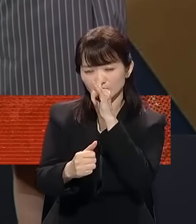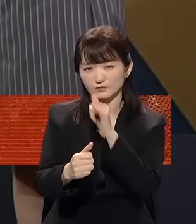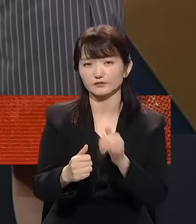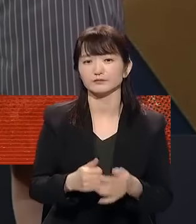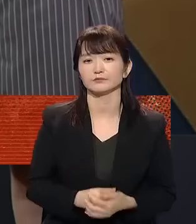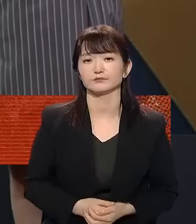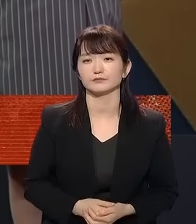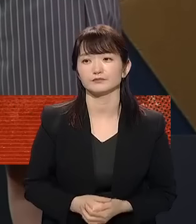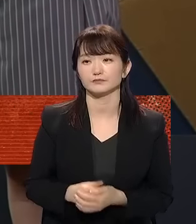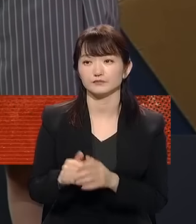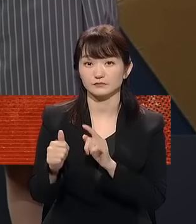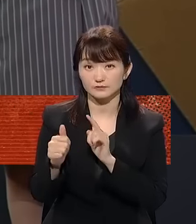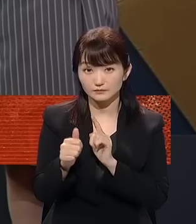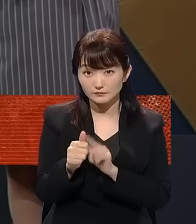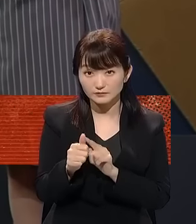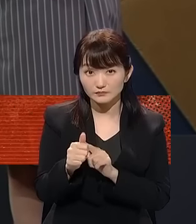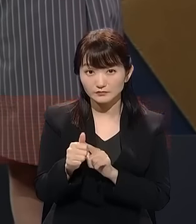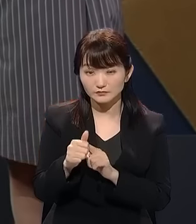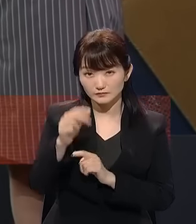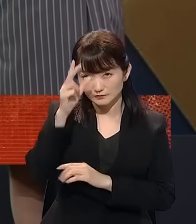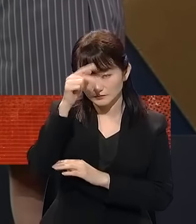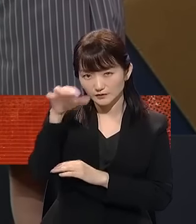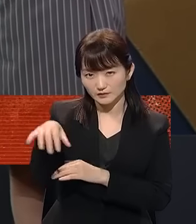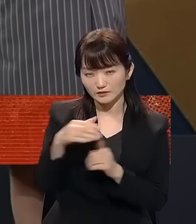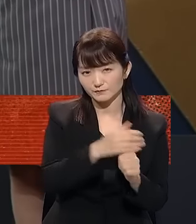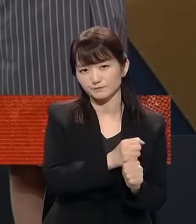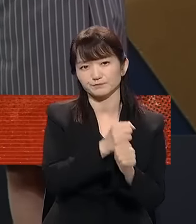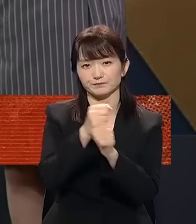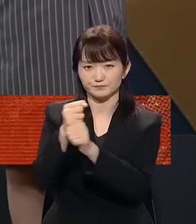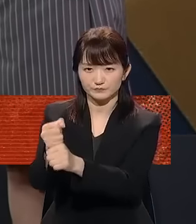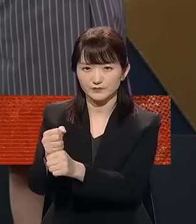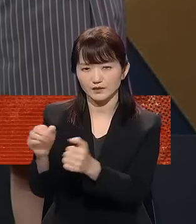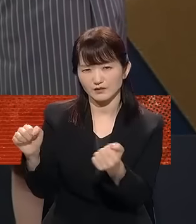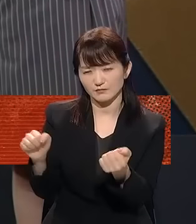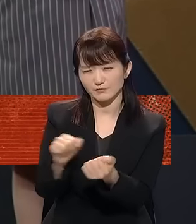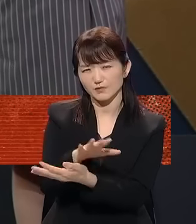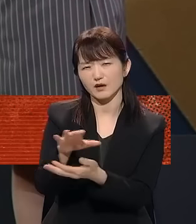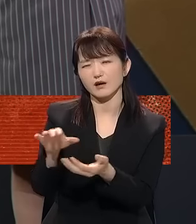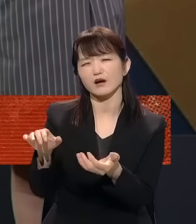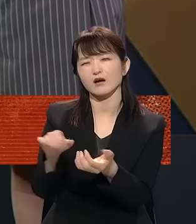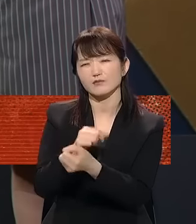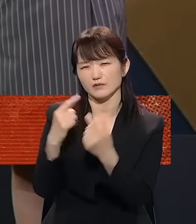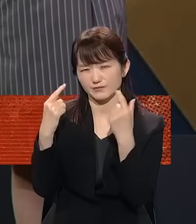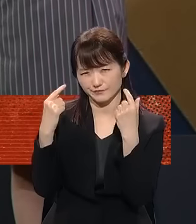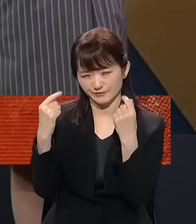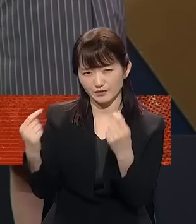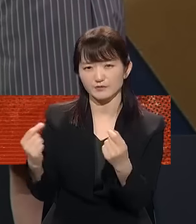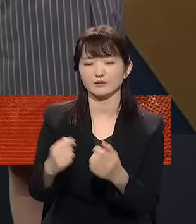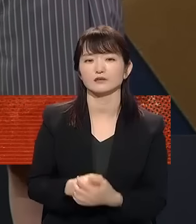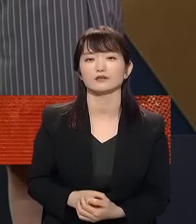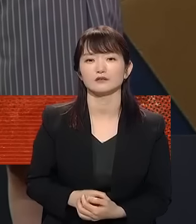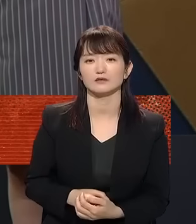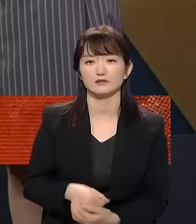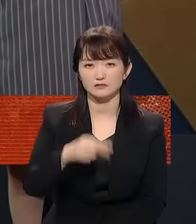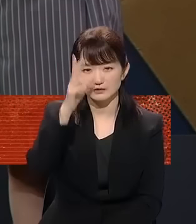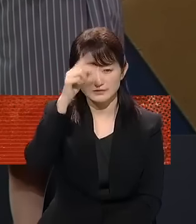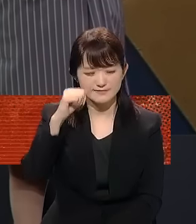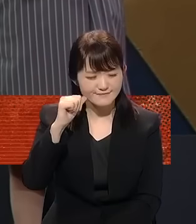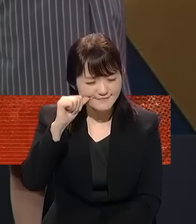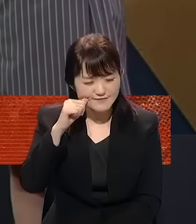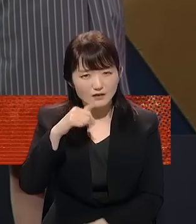벌어졌습니다 남성은 곧바로 지구대에 연행 됐는데요 난동은 멈출 줄을 몰랐습니다 경찰들을